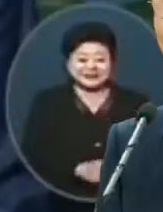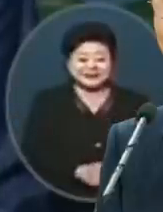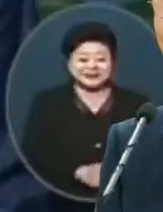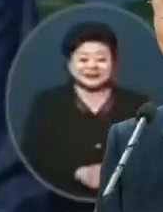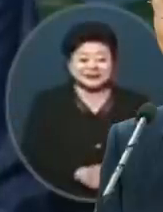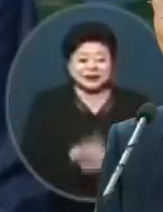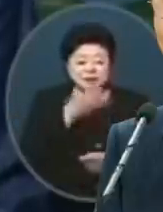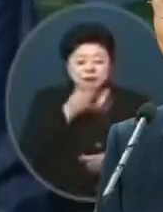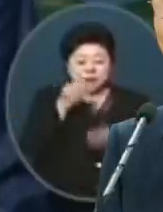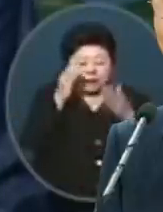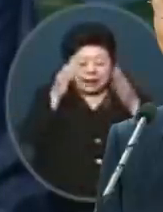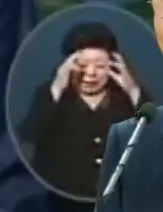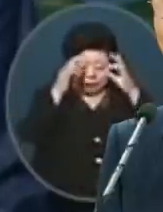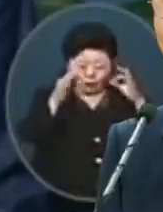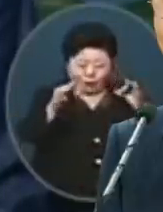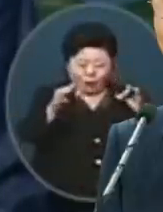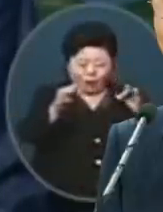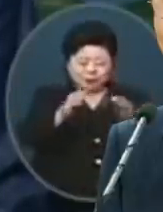복을 바라보고